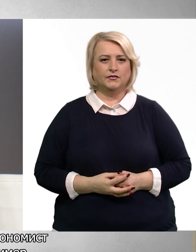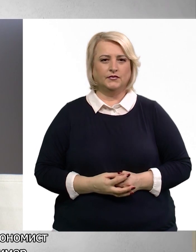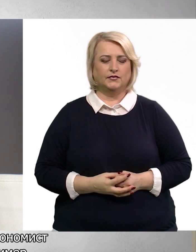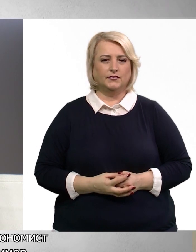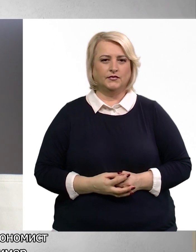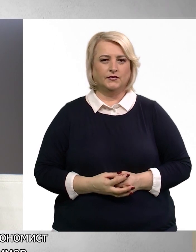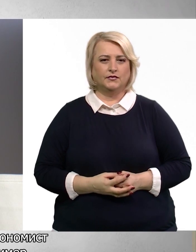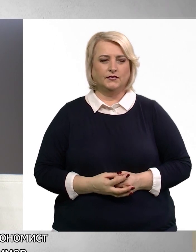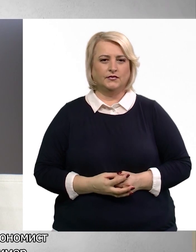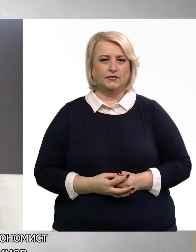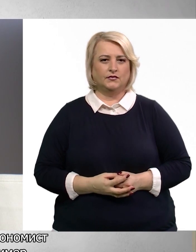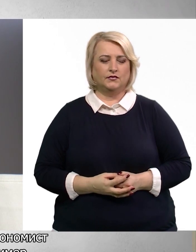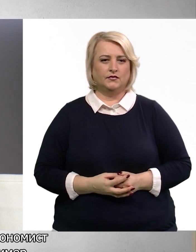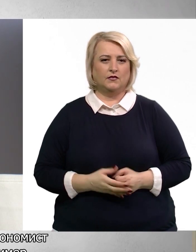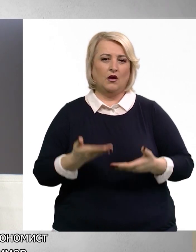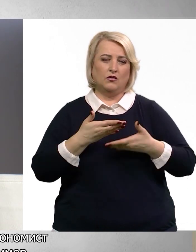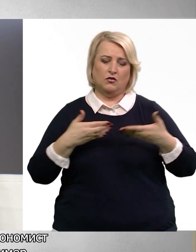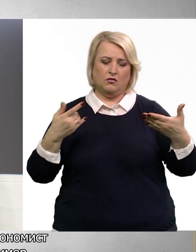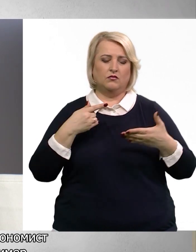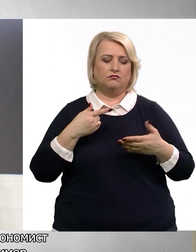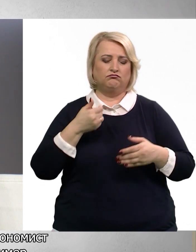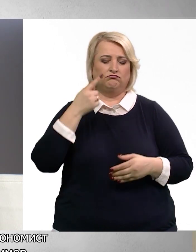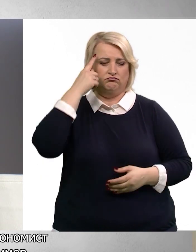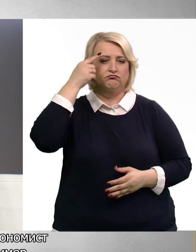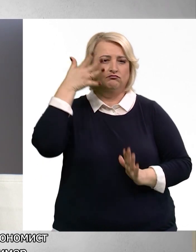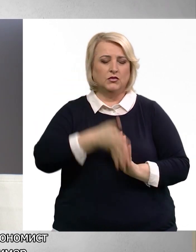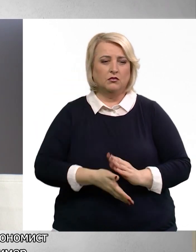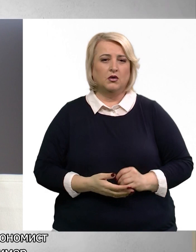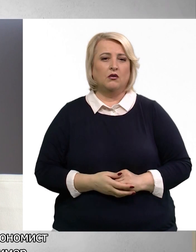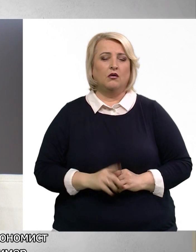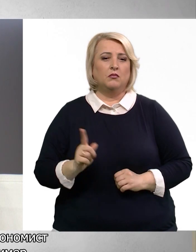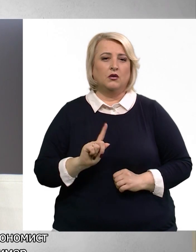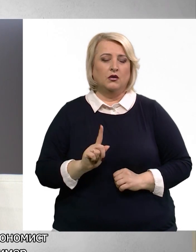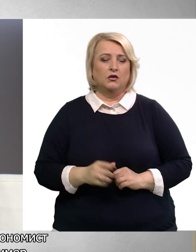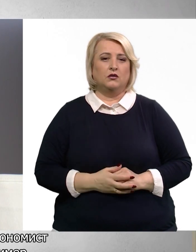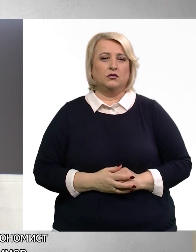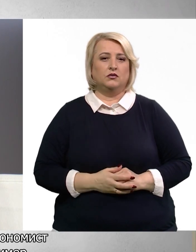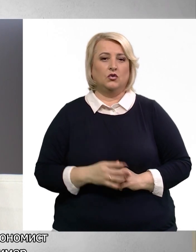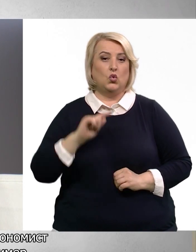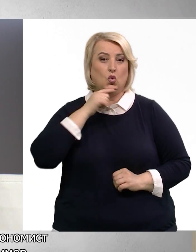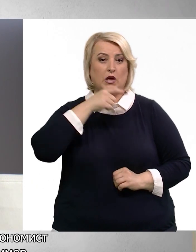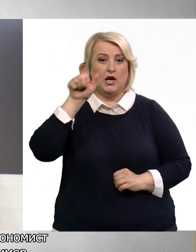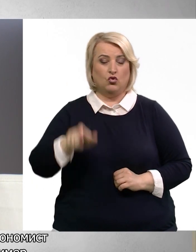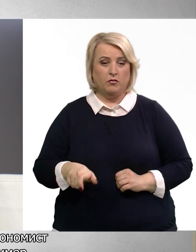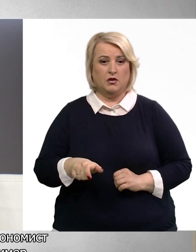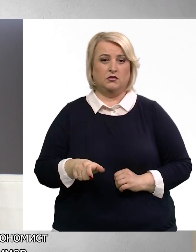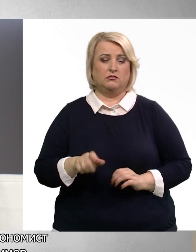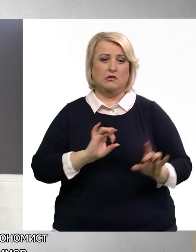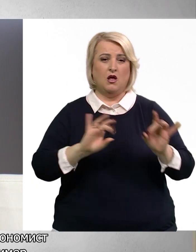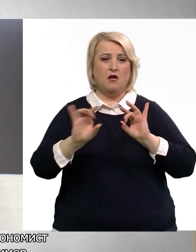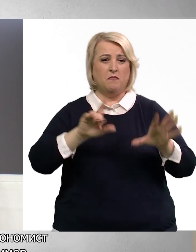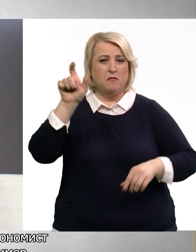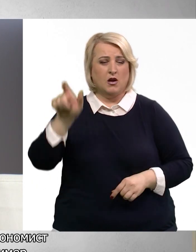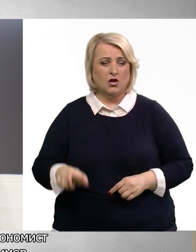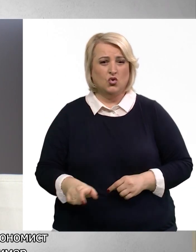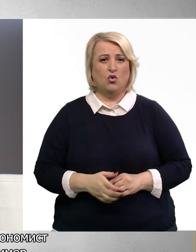noi ne dăm foarte bine seama că un economist, un marketolog,